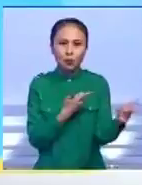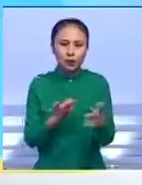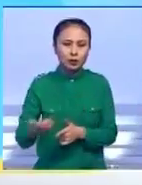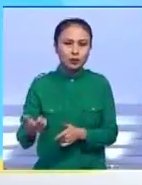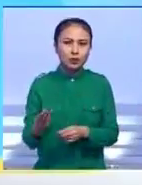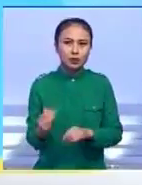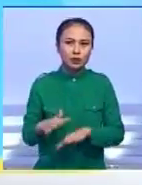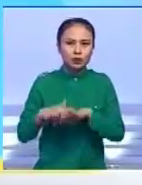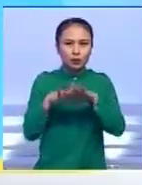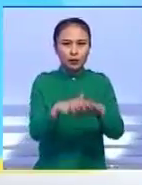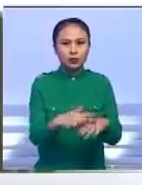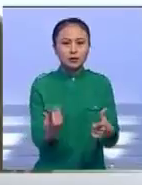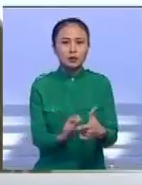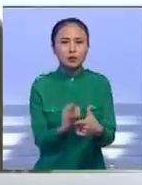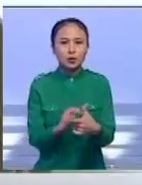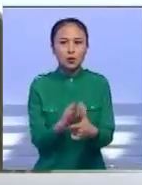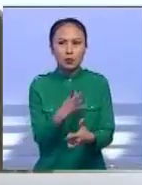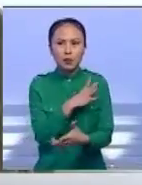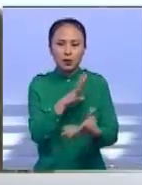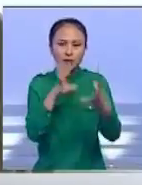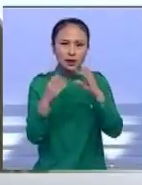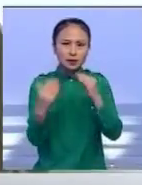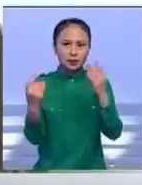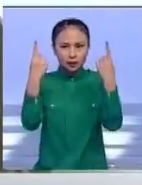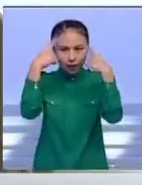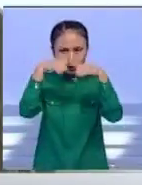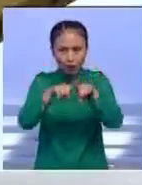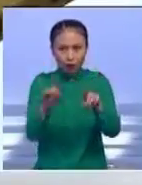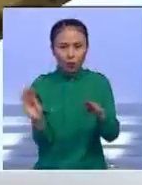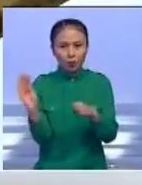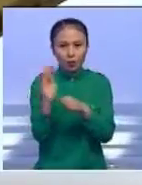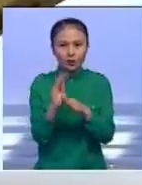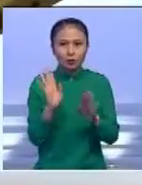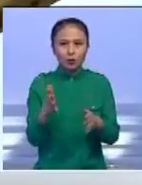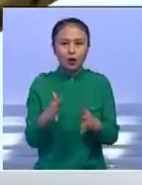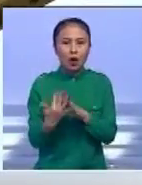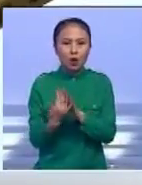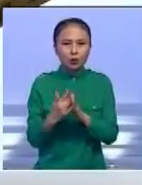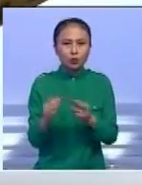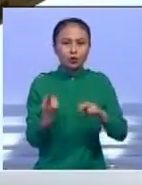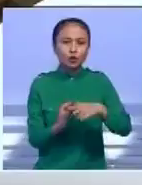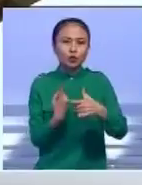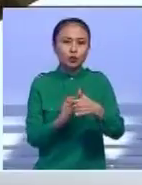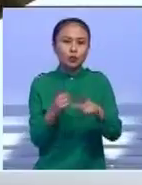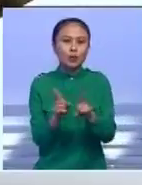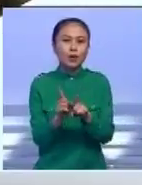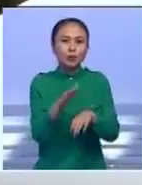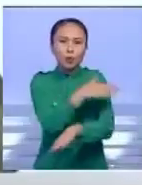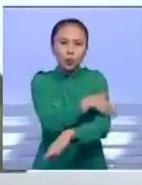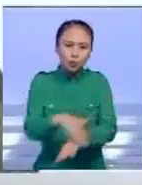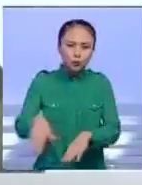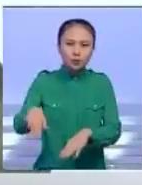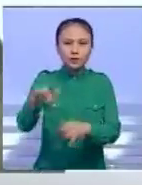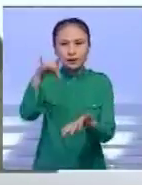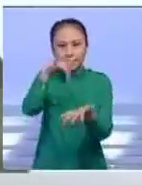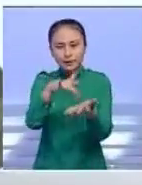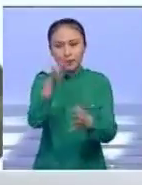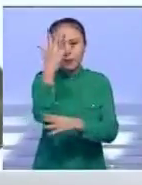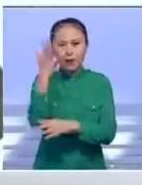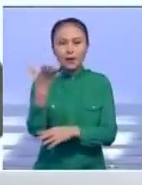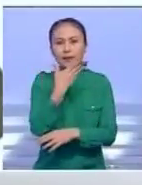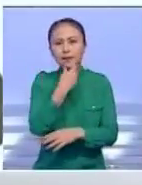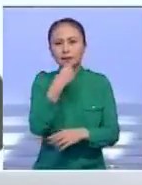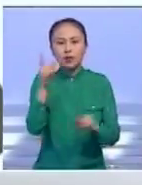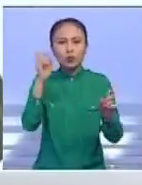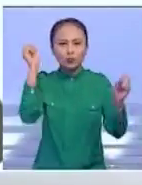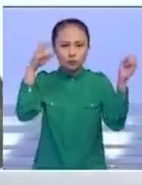салған ақшасын қайтарып алады. Мұндай жаңа технология шалғайдағы ауылдарға да жетті. Ұштаған ауылдағы көшелер мен орталық саябақты күннен қуат